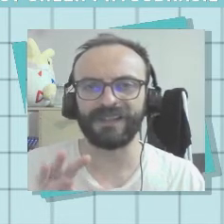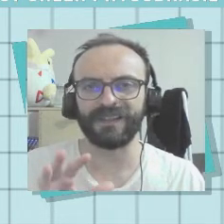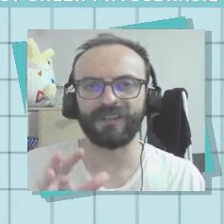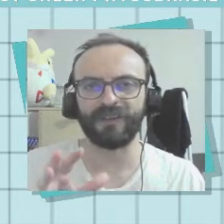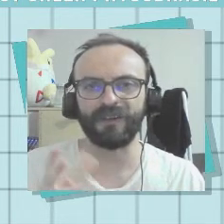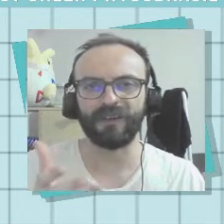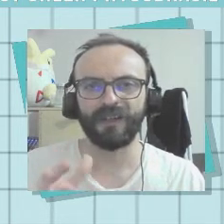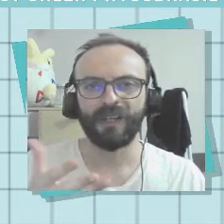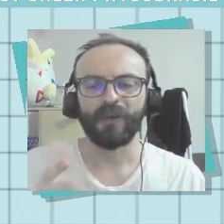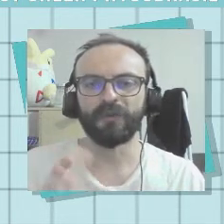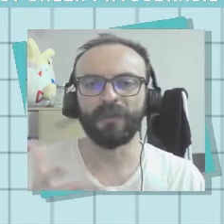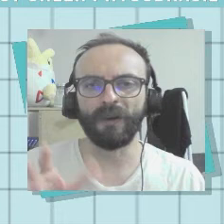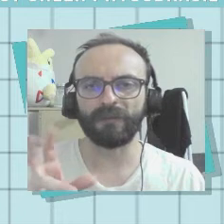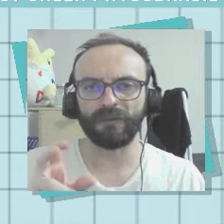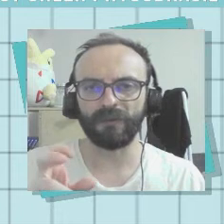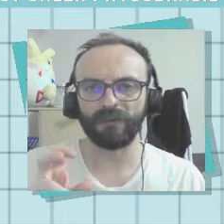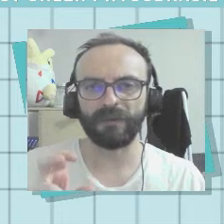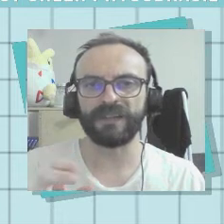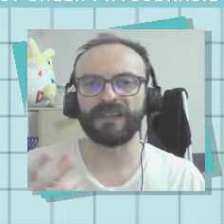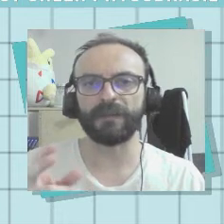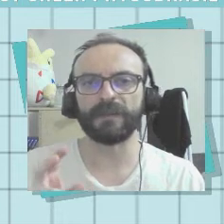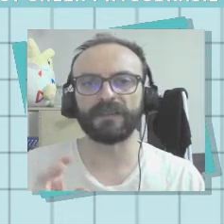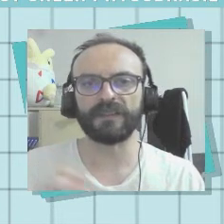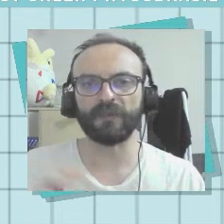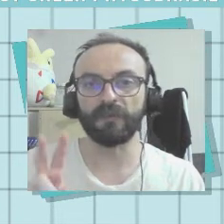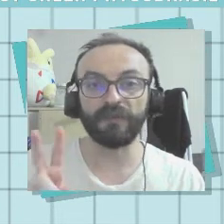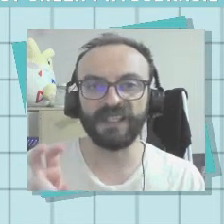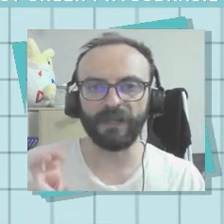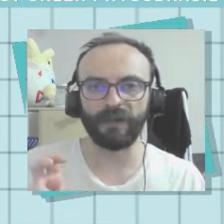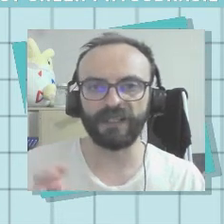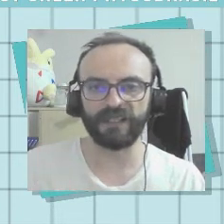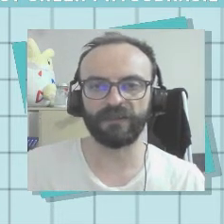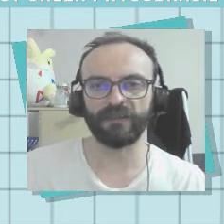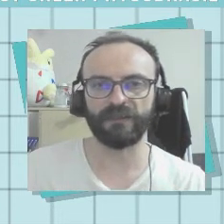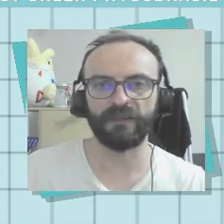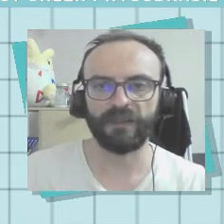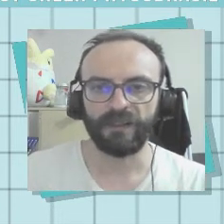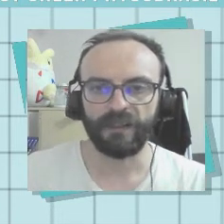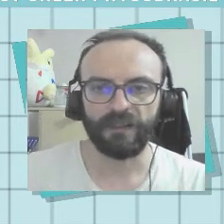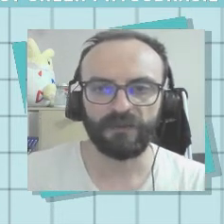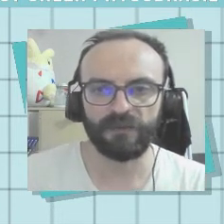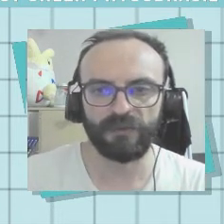et c'était genre une meuf. Enfin, ça représentait genre une fille kawaii